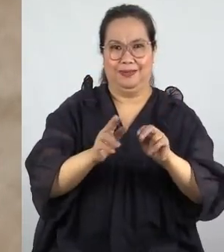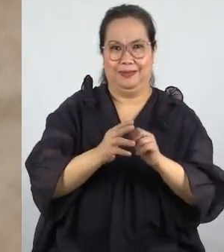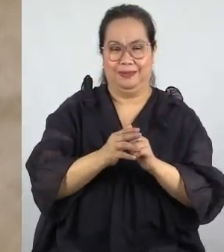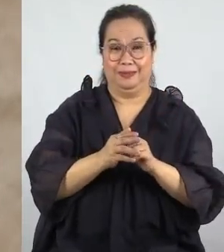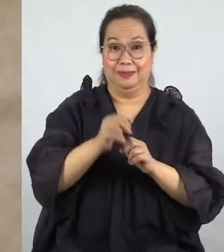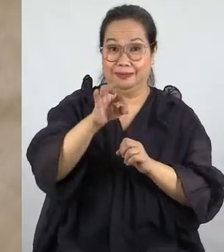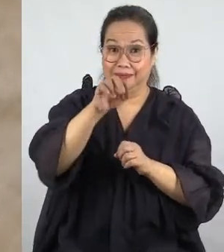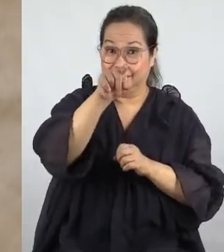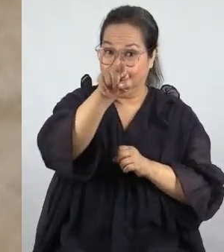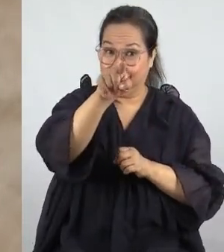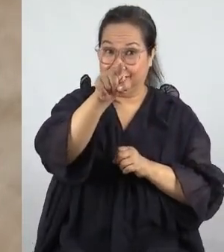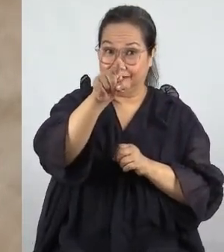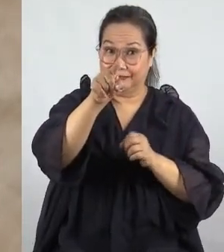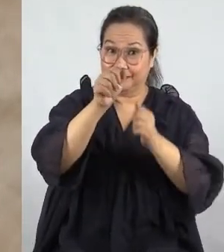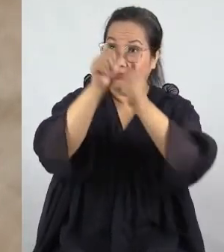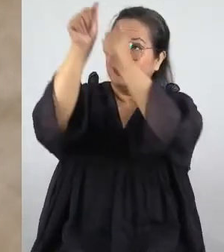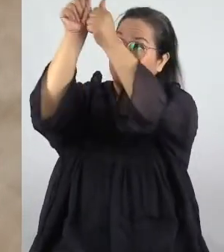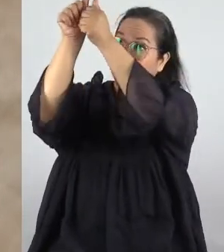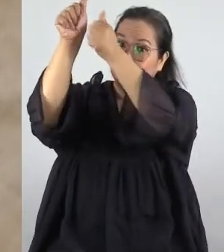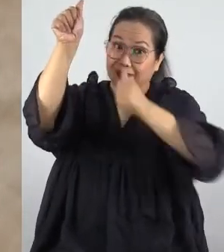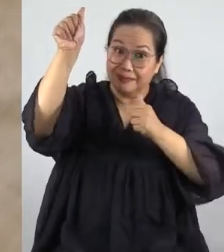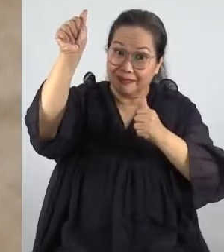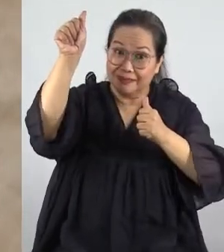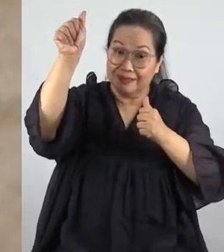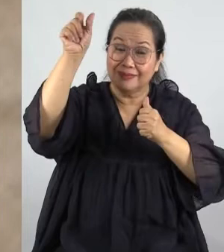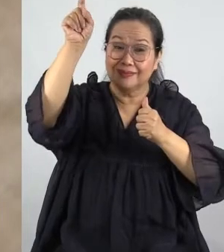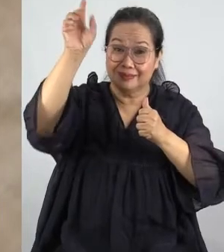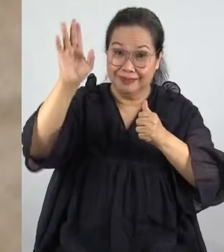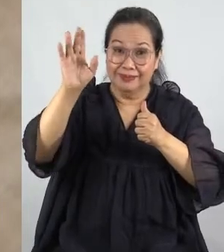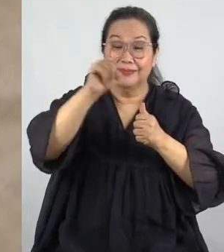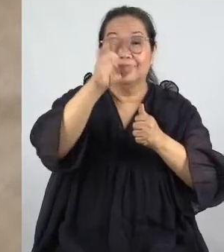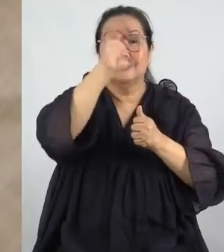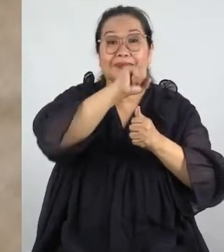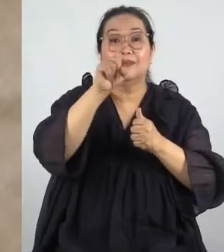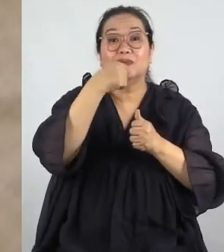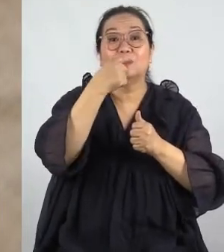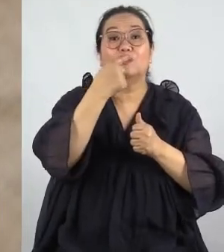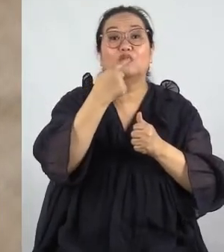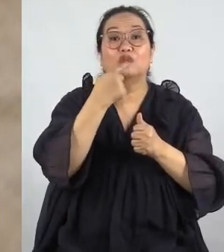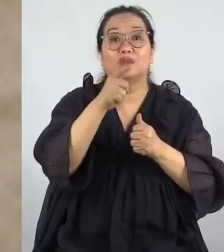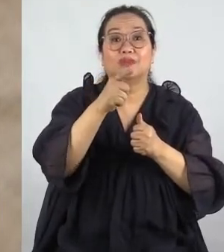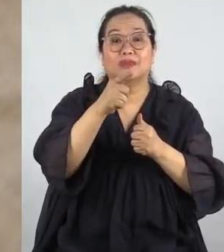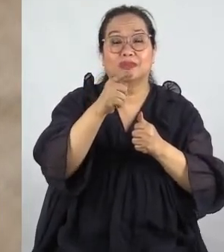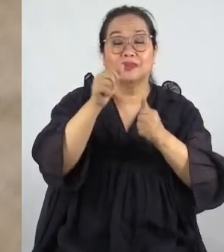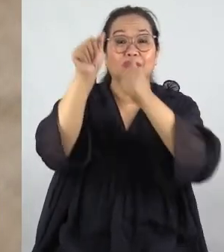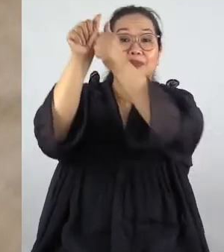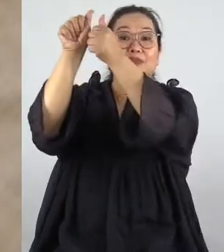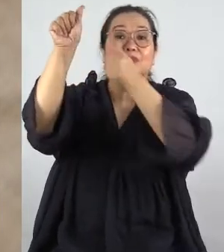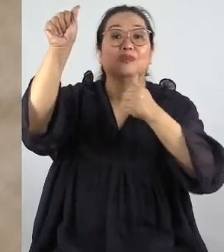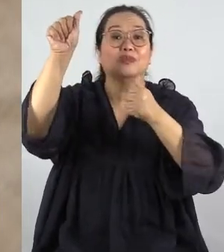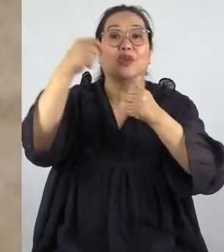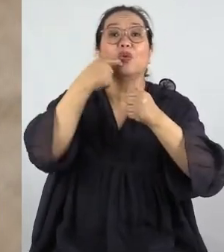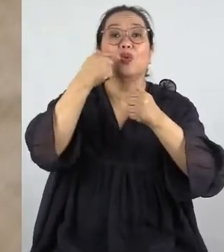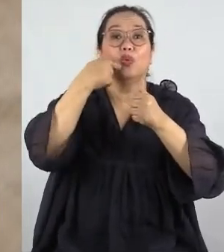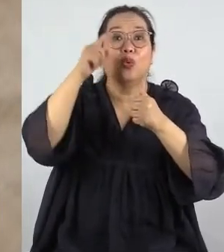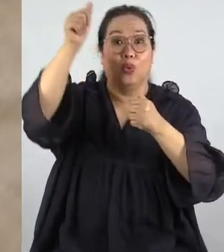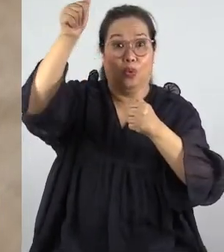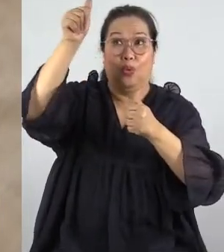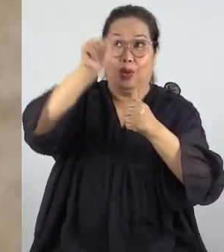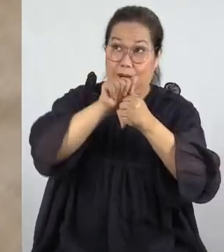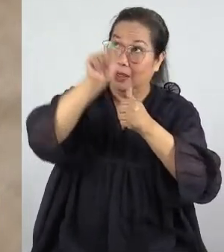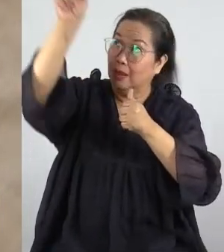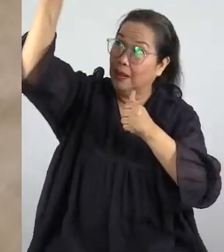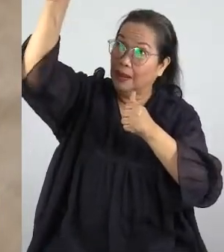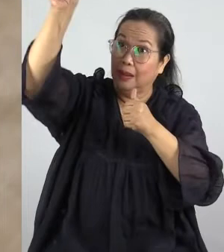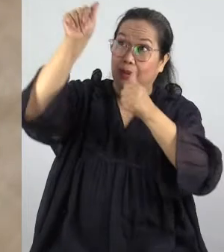Kung kayo po ay nalayo sa Panginoon, hulaan niyo po kung sino ang lumayo. Kayo